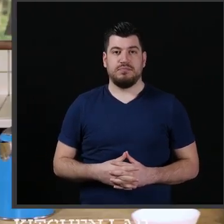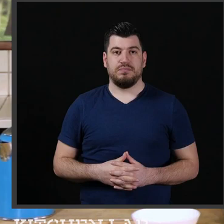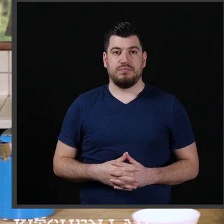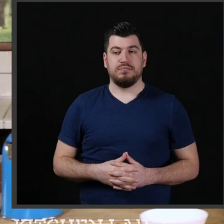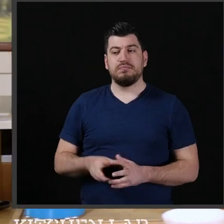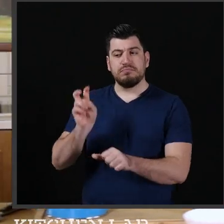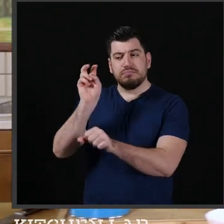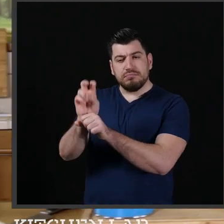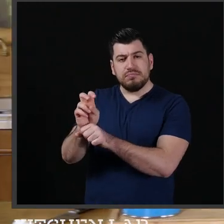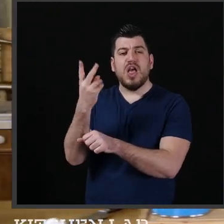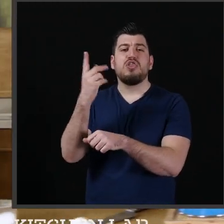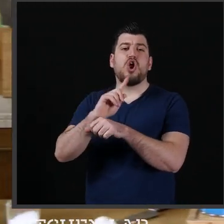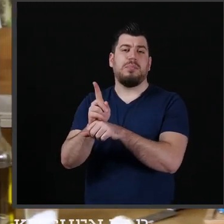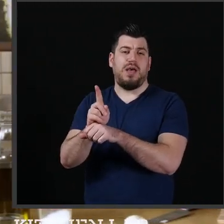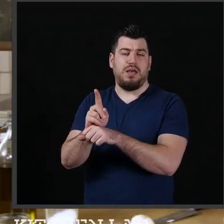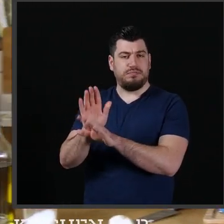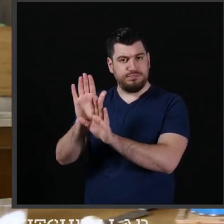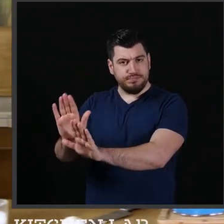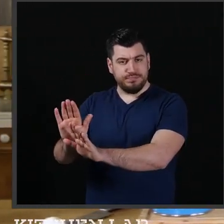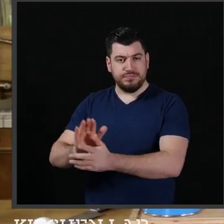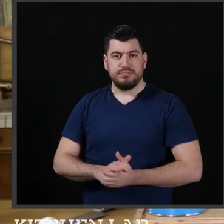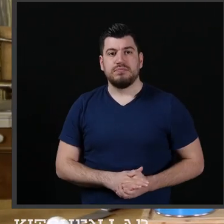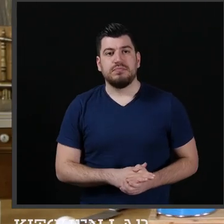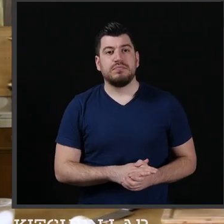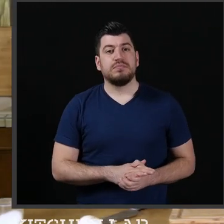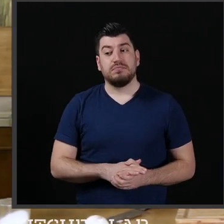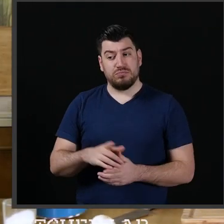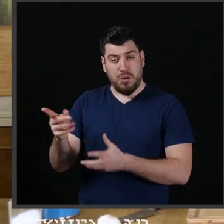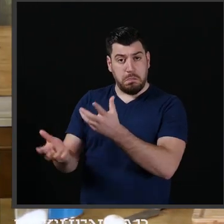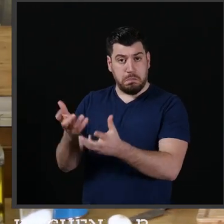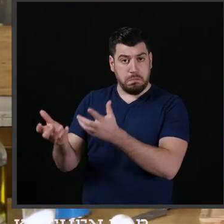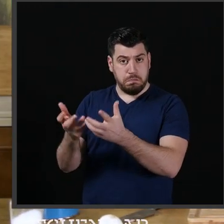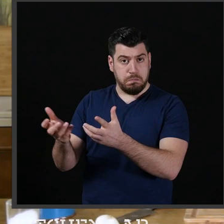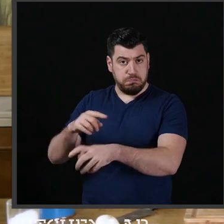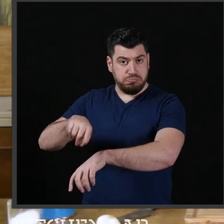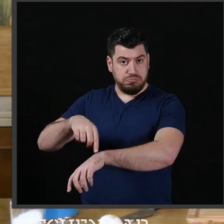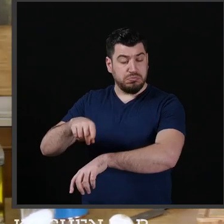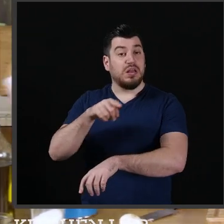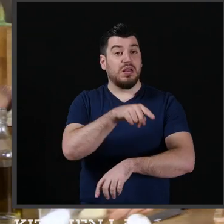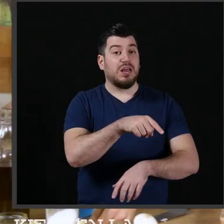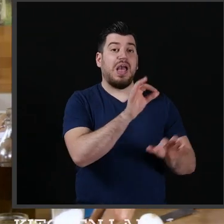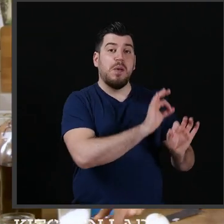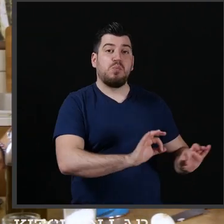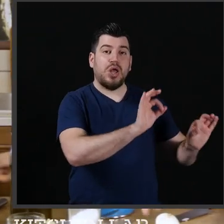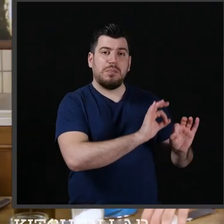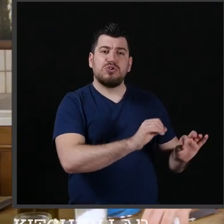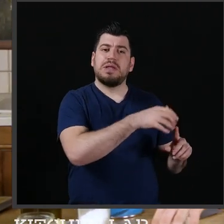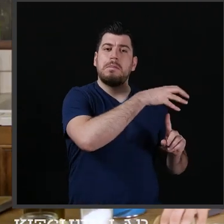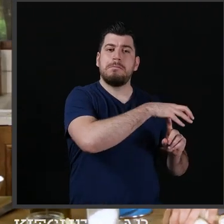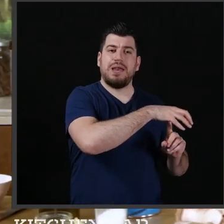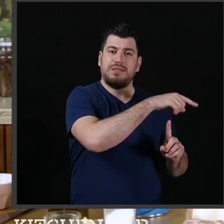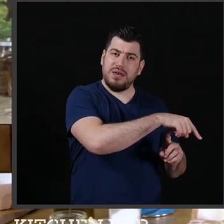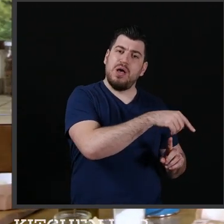και αφήνουμε 2 λεπτά στην άκρη. Τώρα, όση ώρα γίνεται το ριζότο μας, πάμε να ετοιμάσουμε τα μανιταράκια που θα